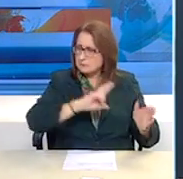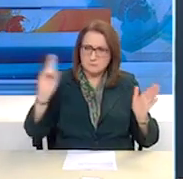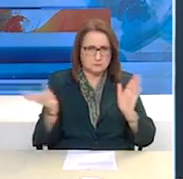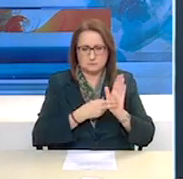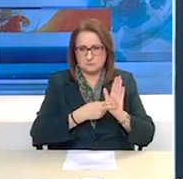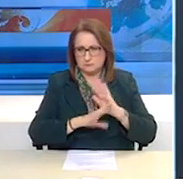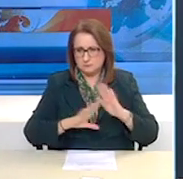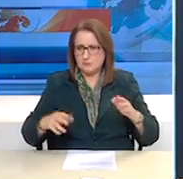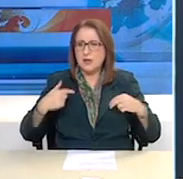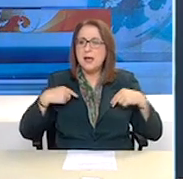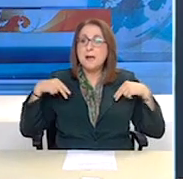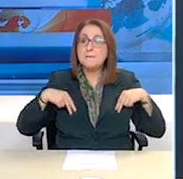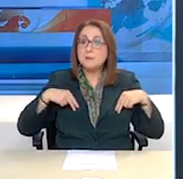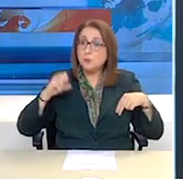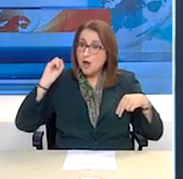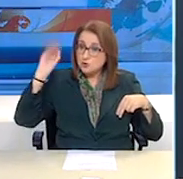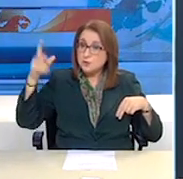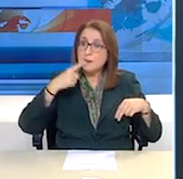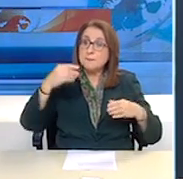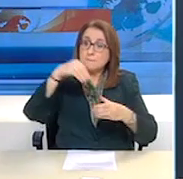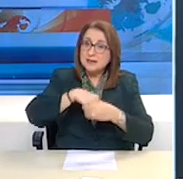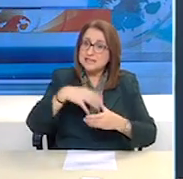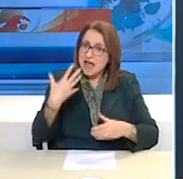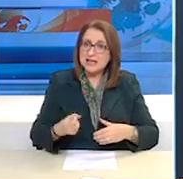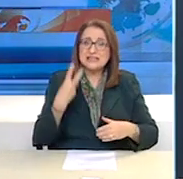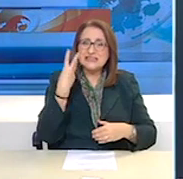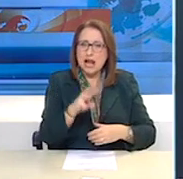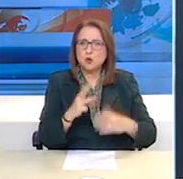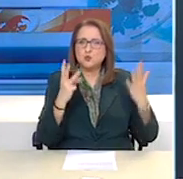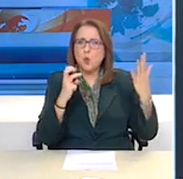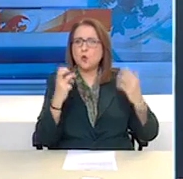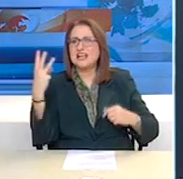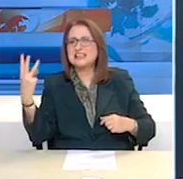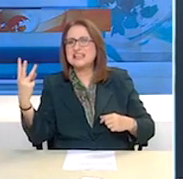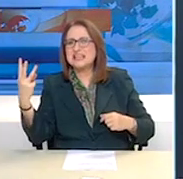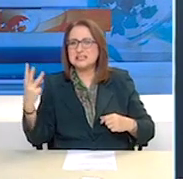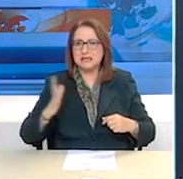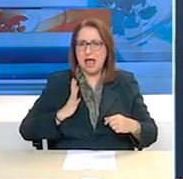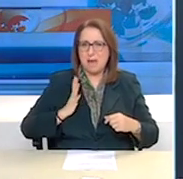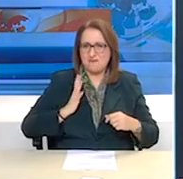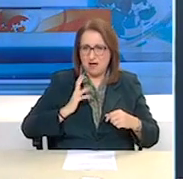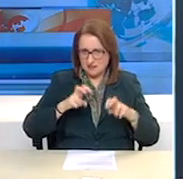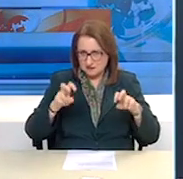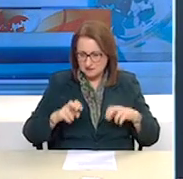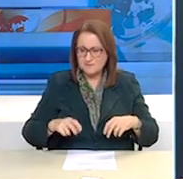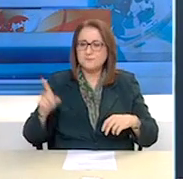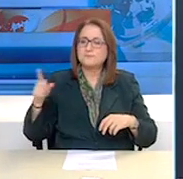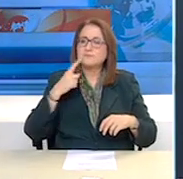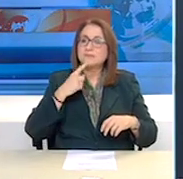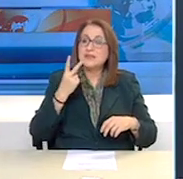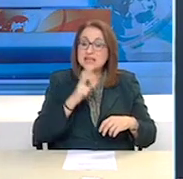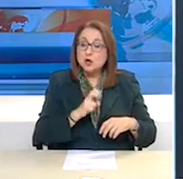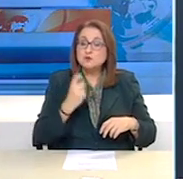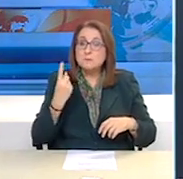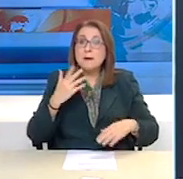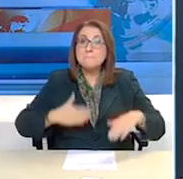Εξωτερικών διαδικασία επαναπατρισμού των 383 επιβατών του. Στις 29 Μαρτίου και μια μέρα πριν την οριστικοποίηση